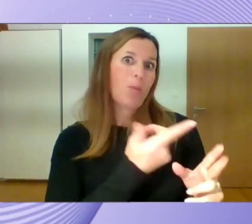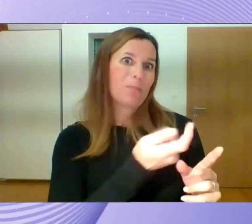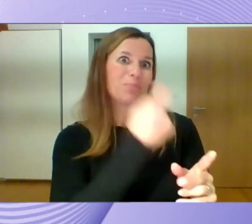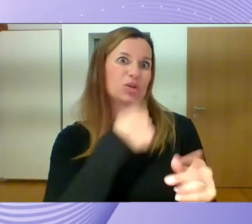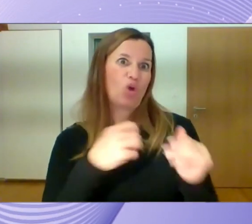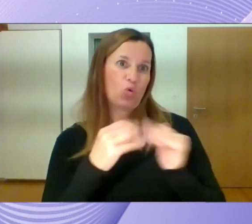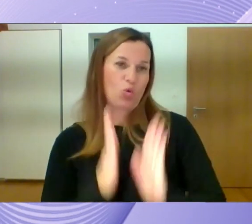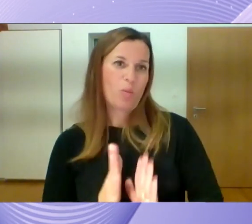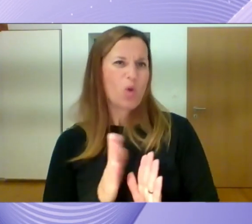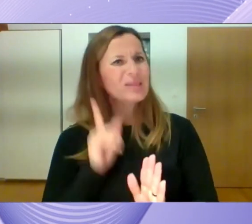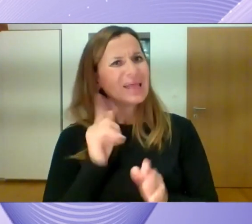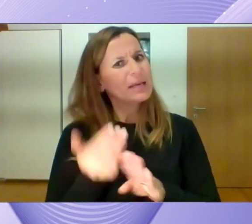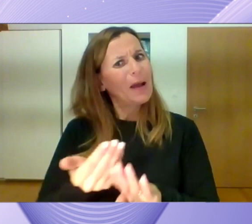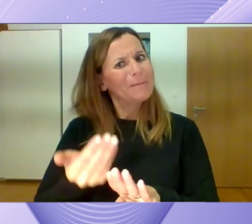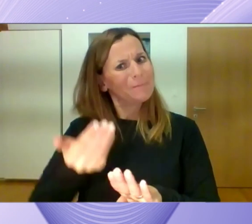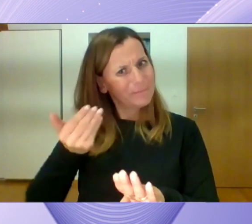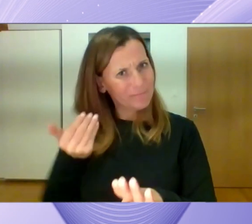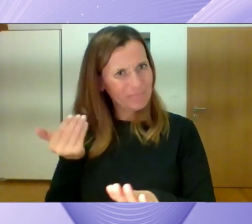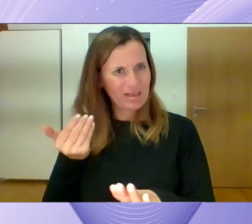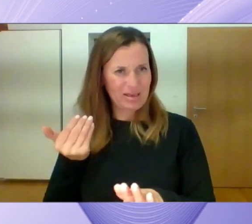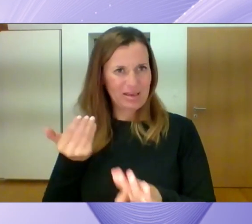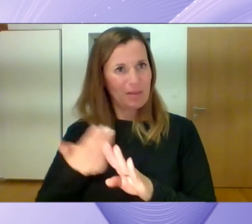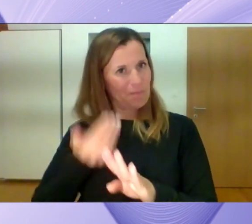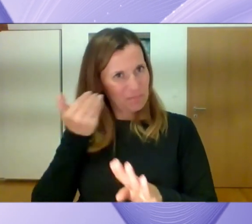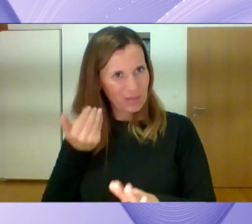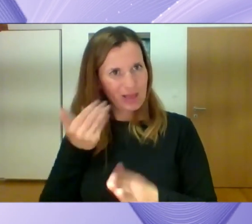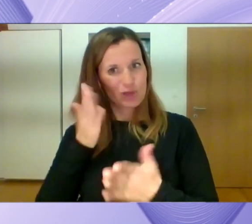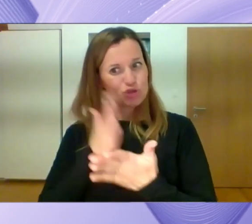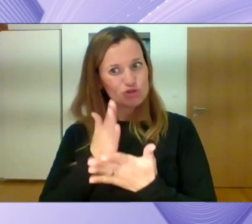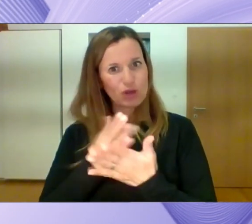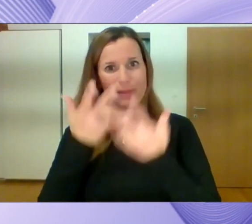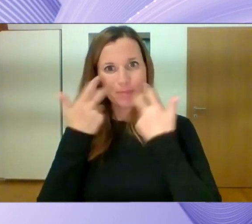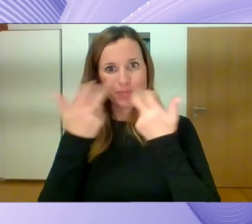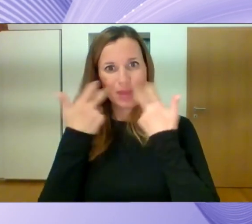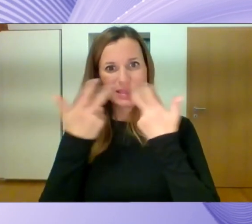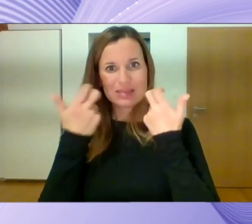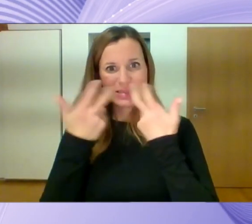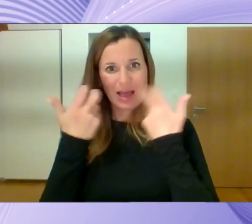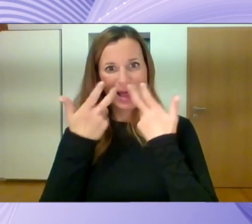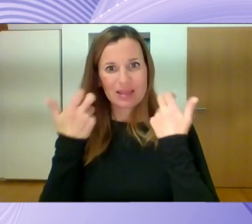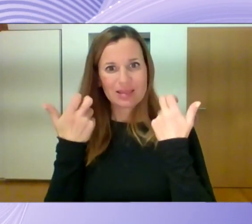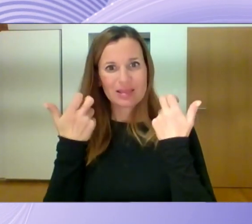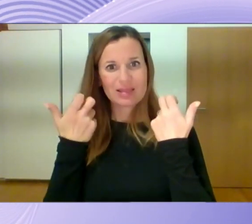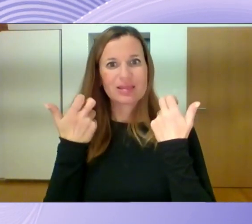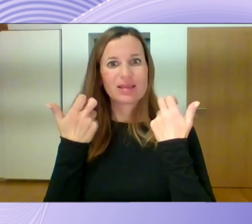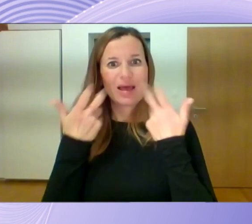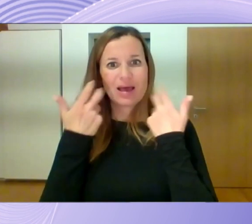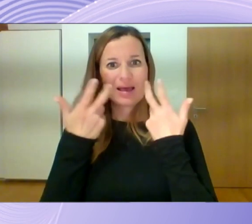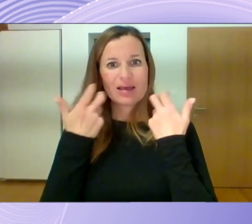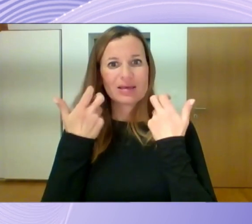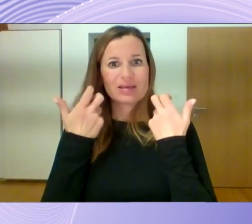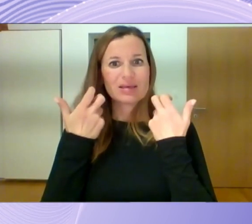se še preden se pogovarja o odpustu, že v enem času v bolnici, začne pogovarjati